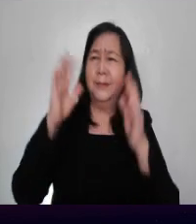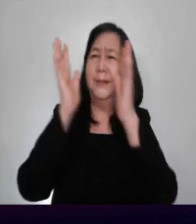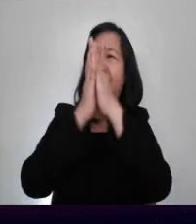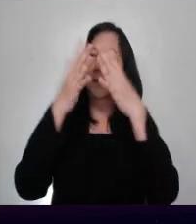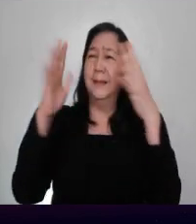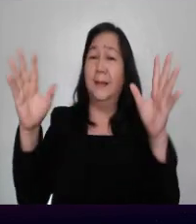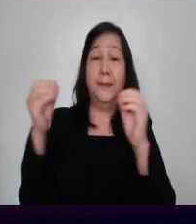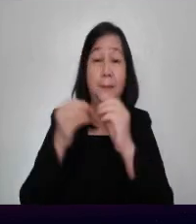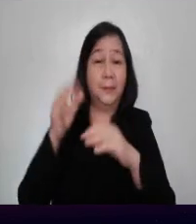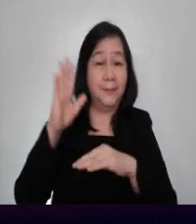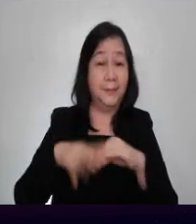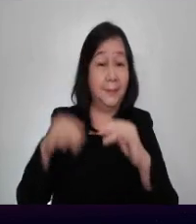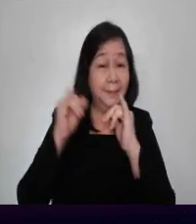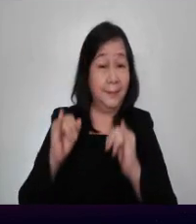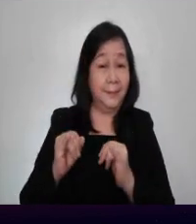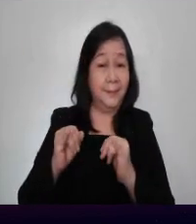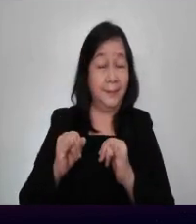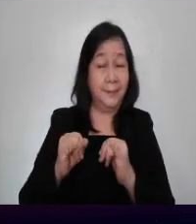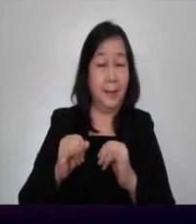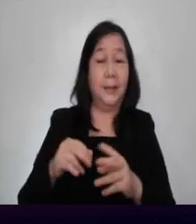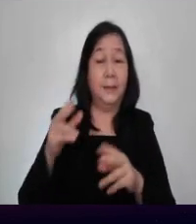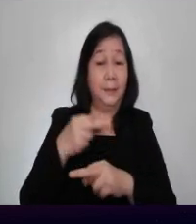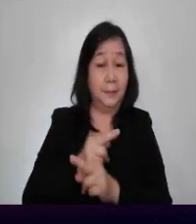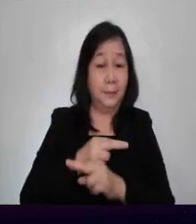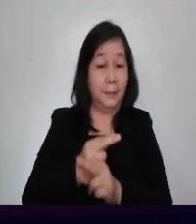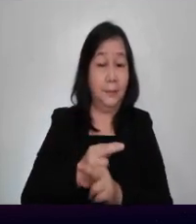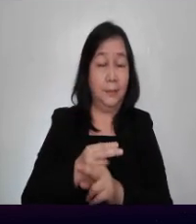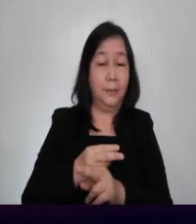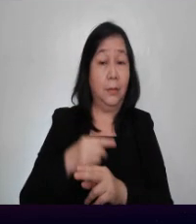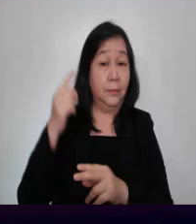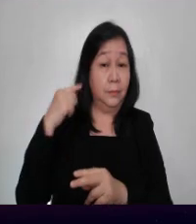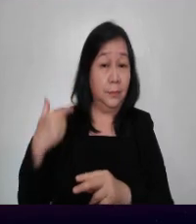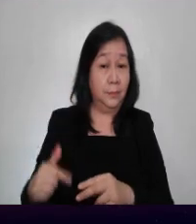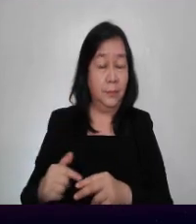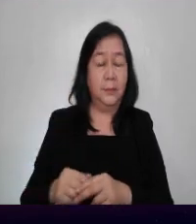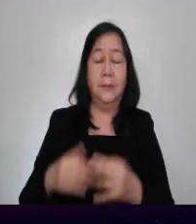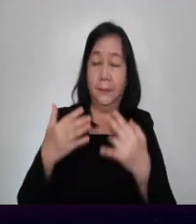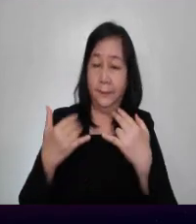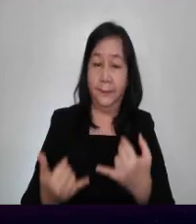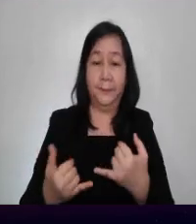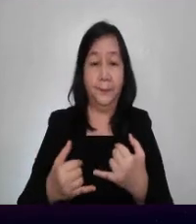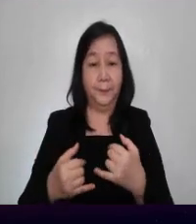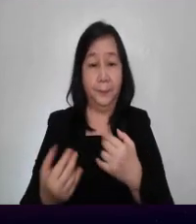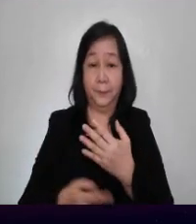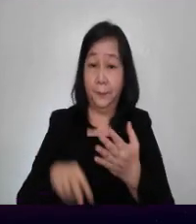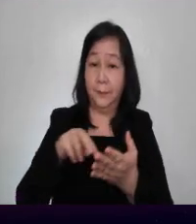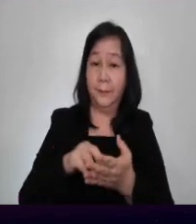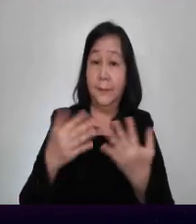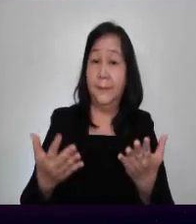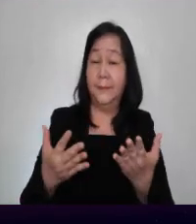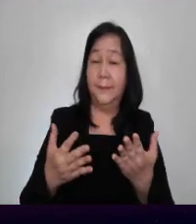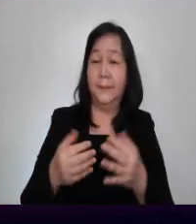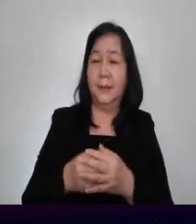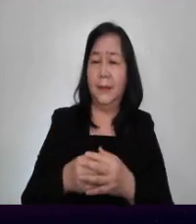ng higit pa, tulad ng palayok na inayos ng ginto. Ngayong Pasko ng Pagkabuhay, yakapin natin ang